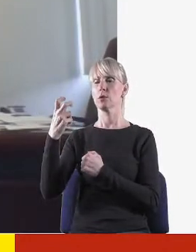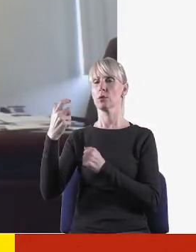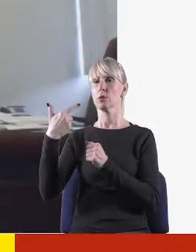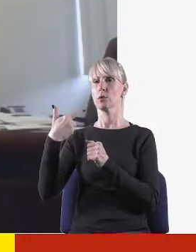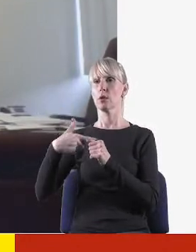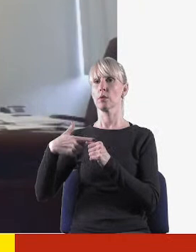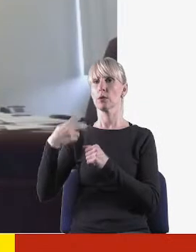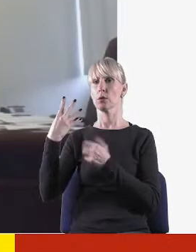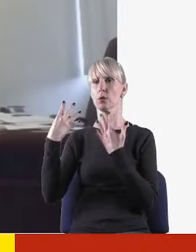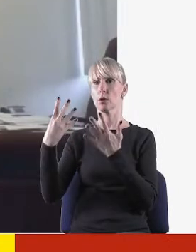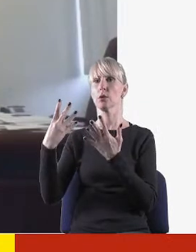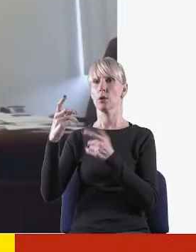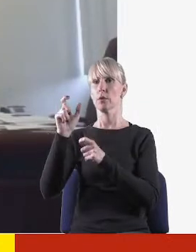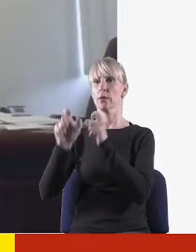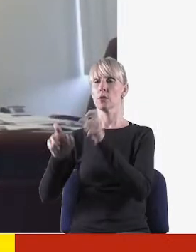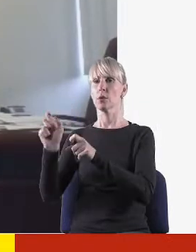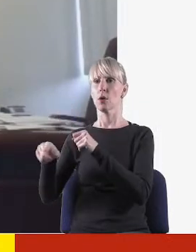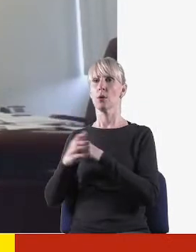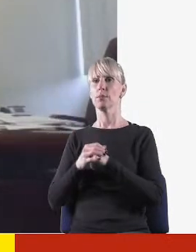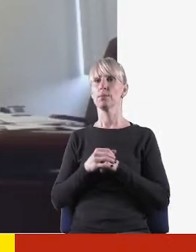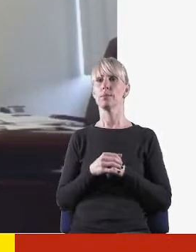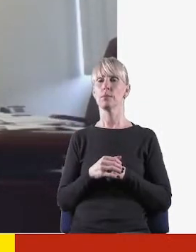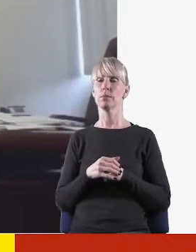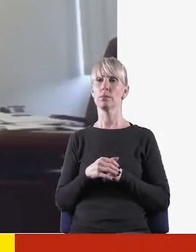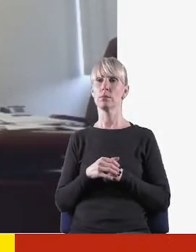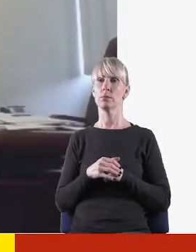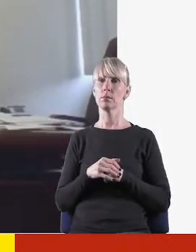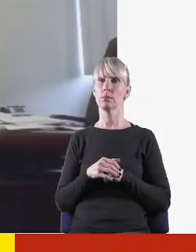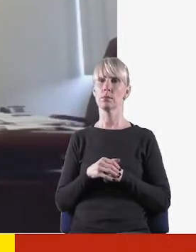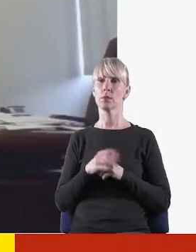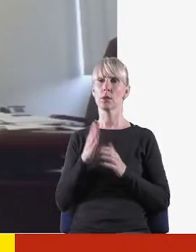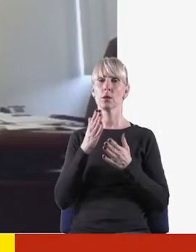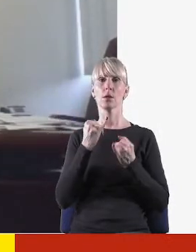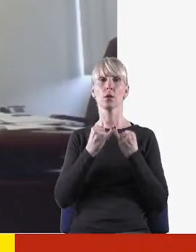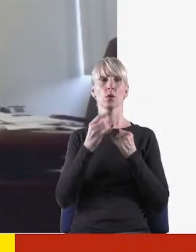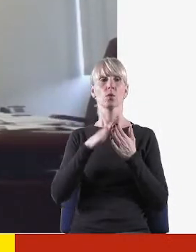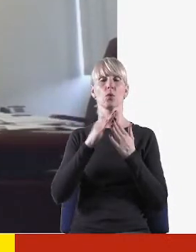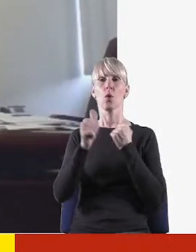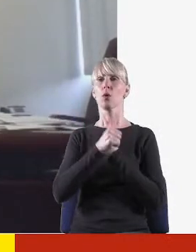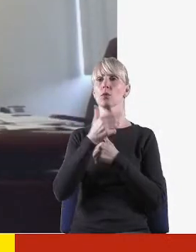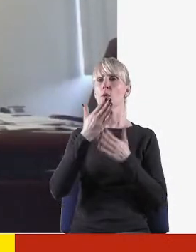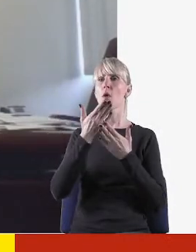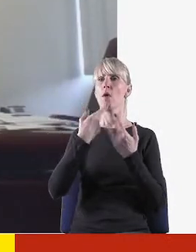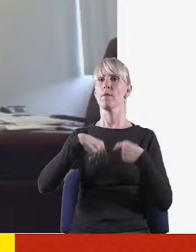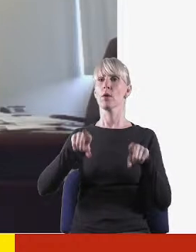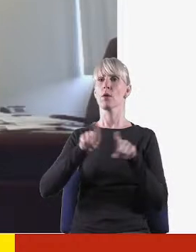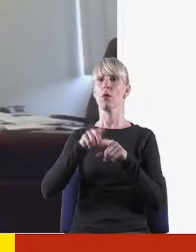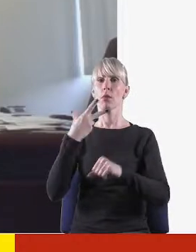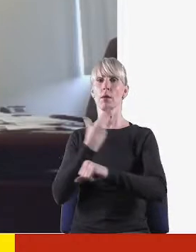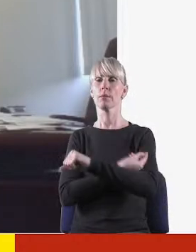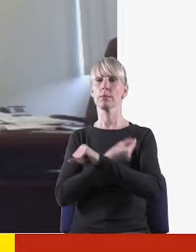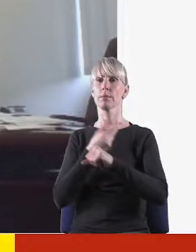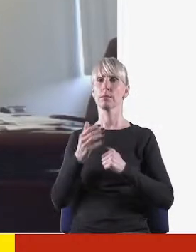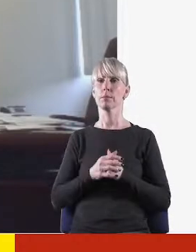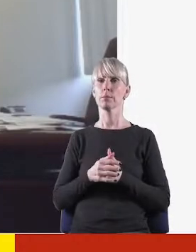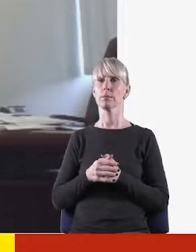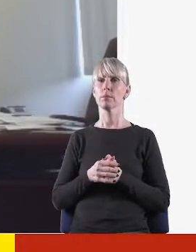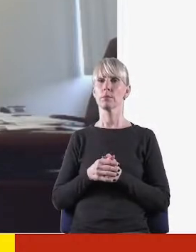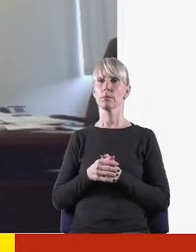10329 osób. Jeżeli chodzi o wykonane szczepienia, to w tej